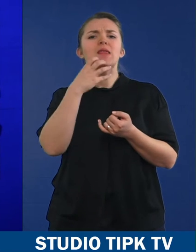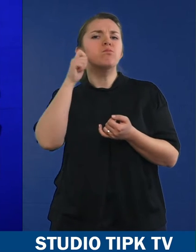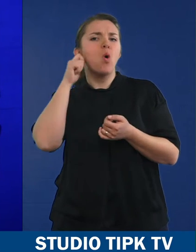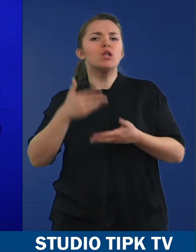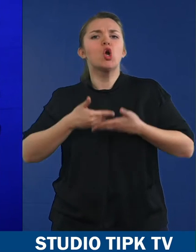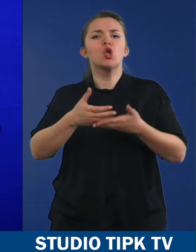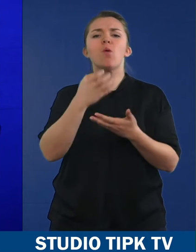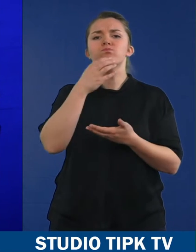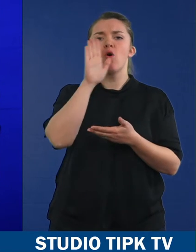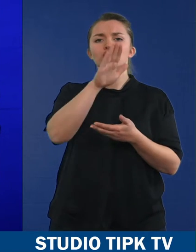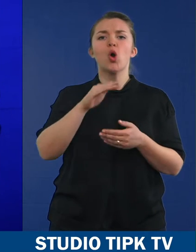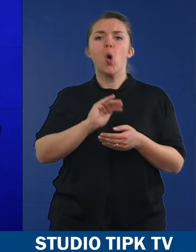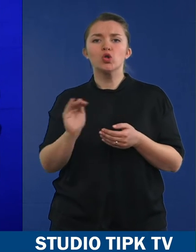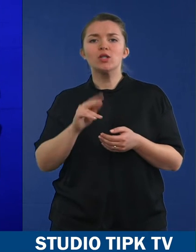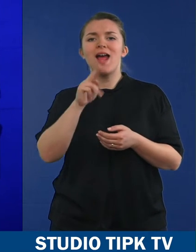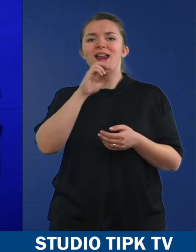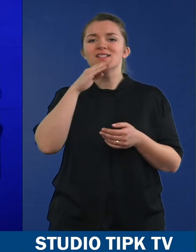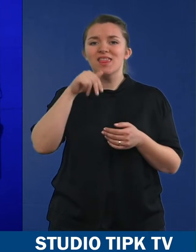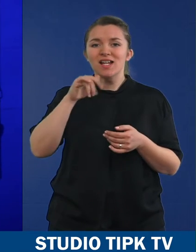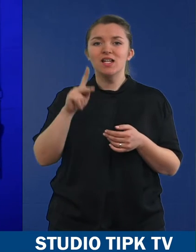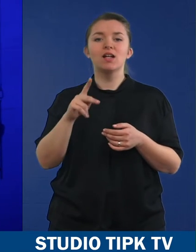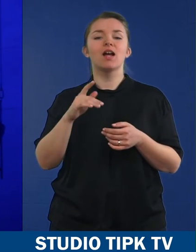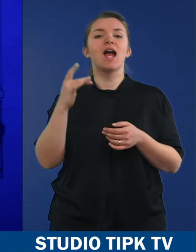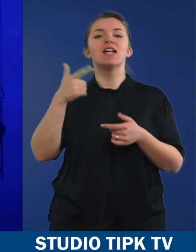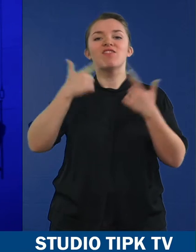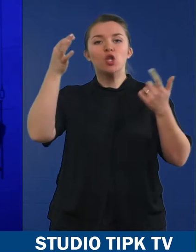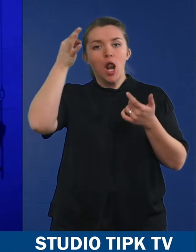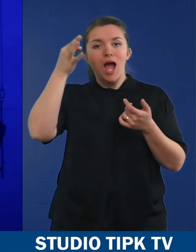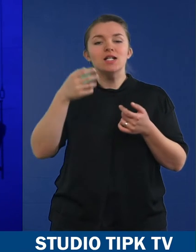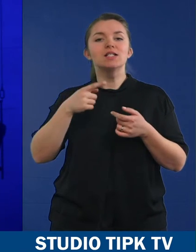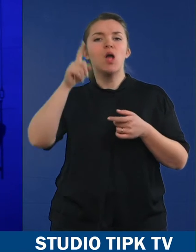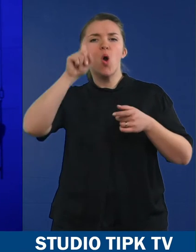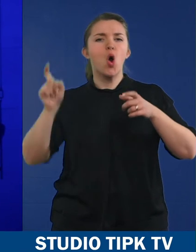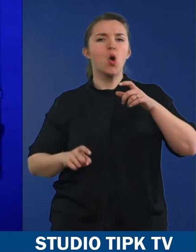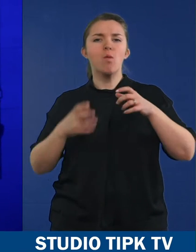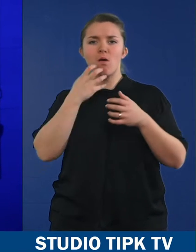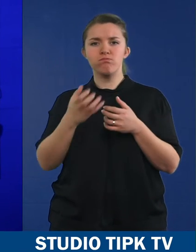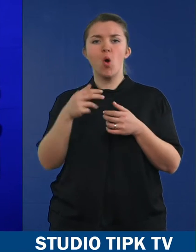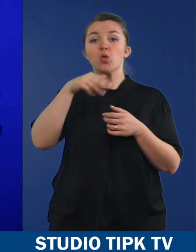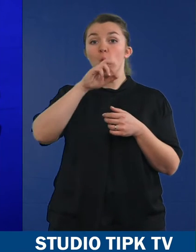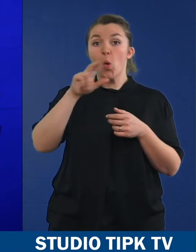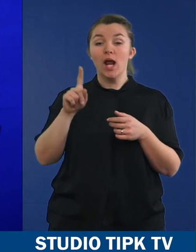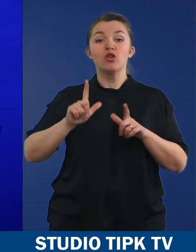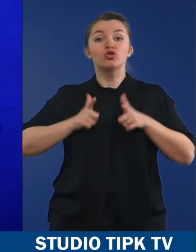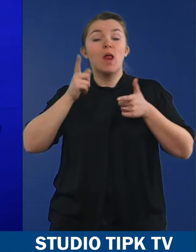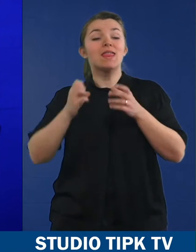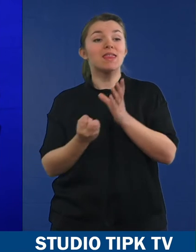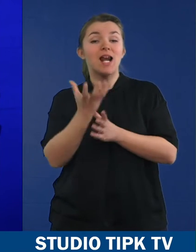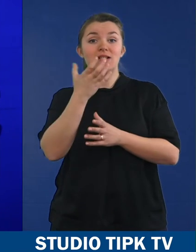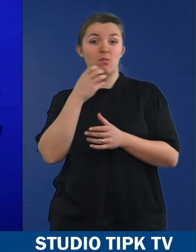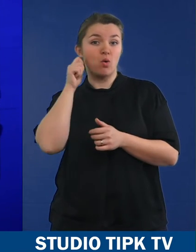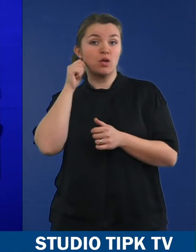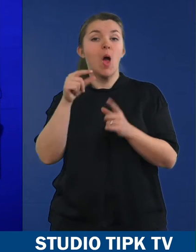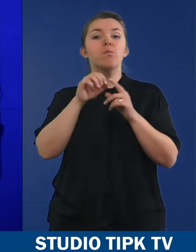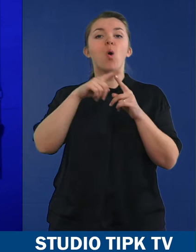rodijo Božji otroci. Kresnik svetlolasi, groma Bog. Nora, življenja in rasti boginja.